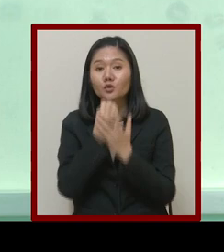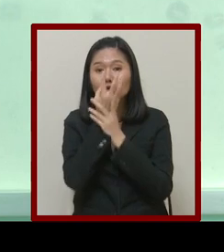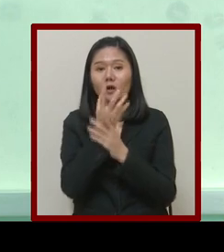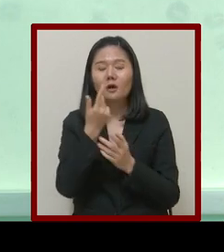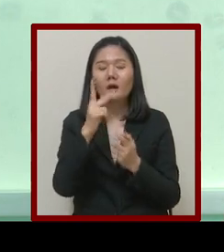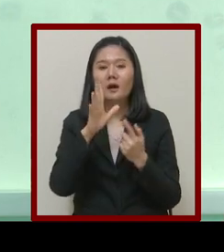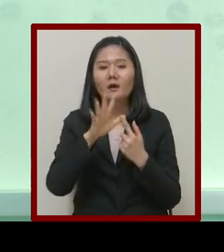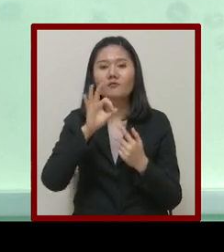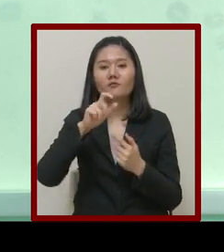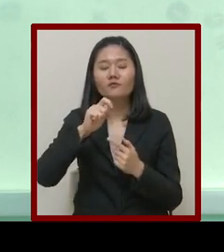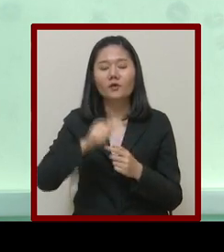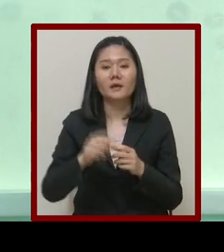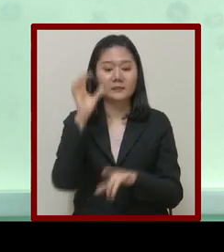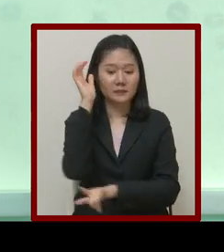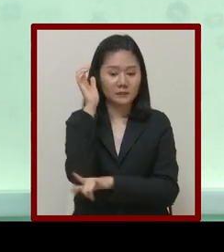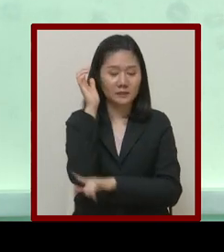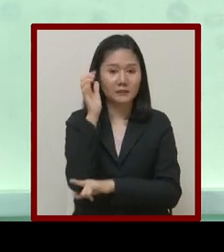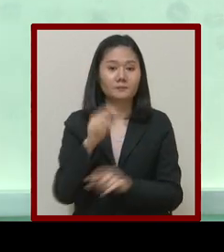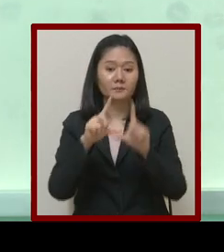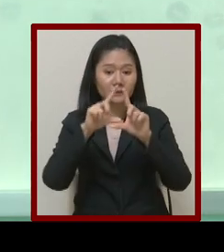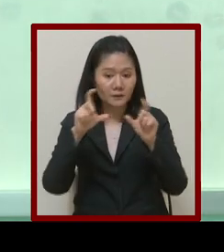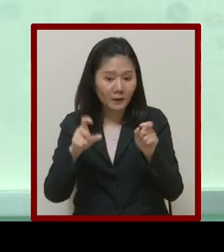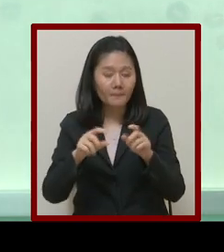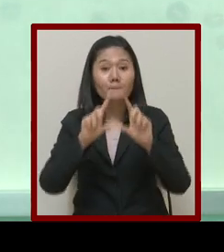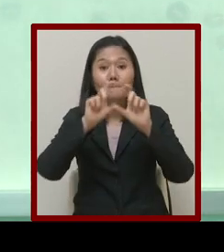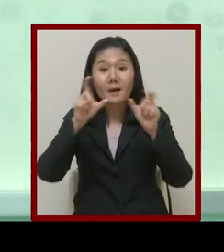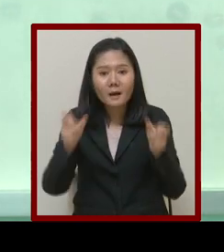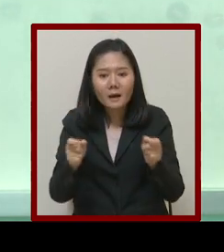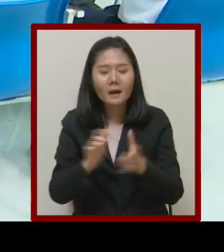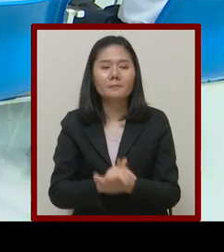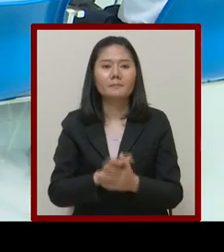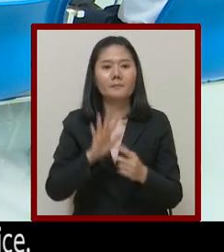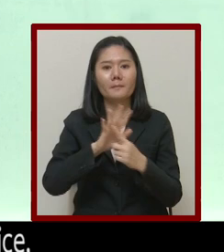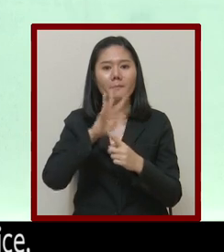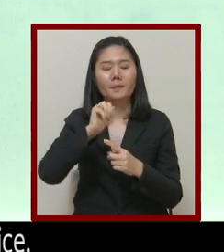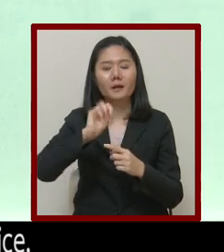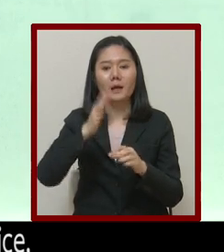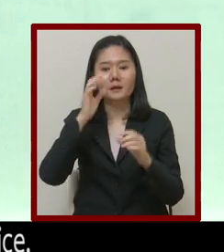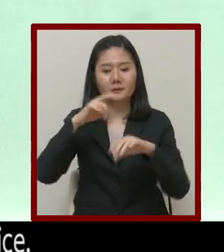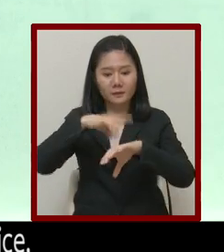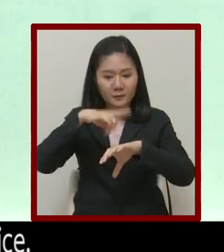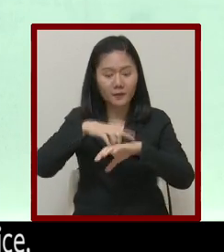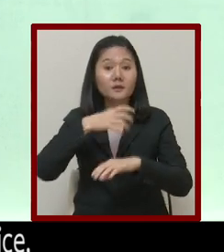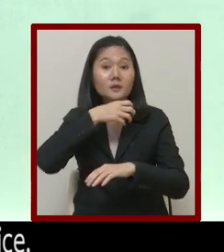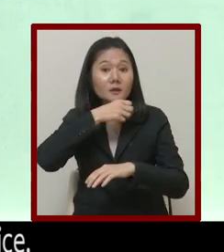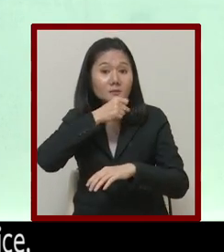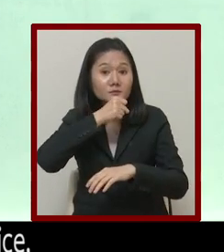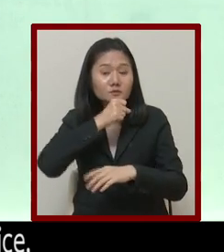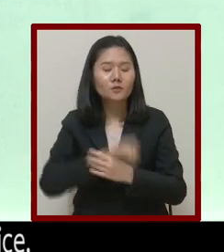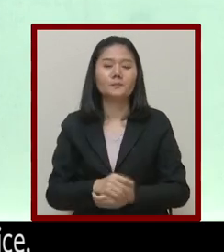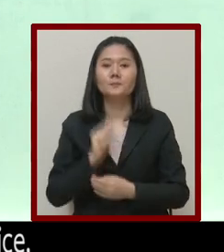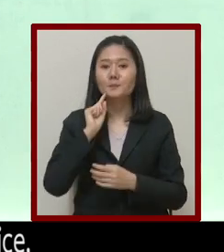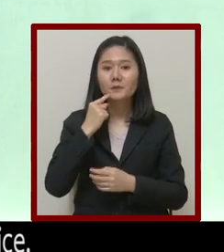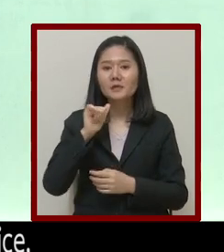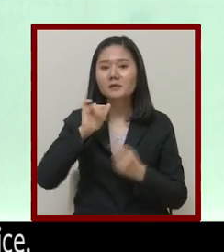น้ำใบบัวบกน้ำขิงน้ำตำลึงน้ำมะขามน้ำแมงลักน้ำแตงโมน้ำส้มน้ำสับปะรด